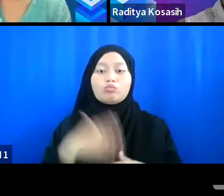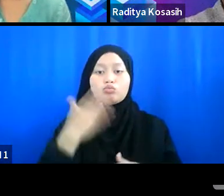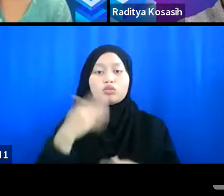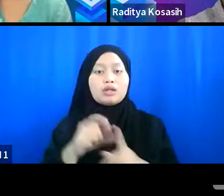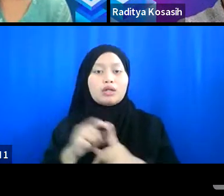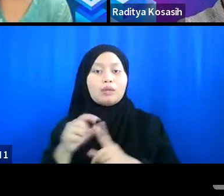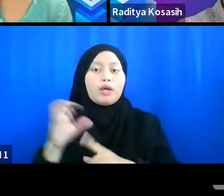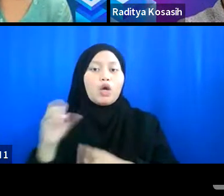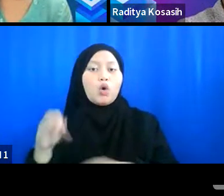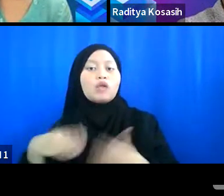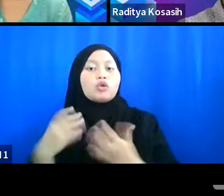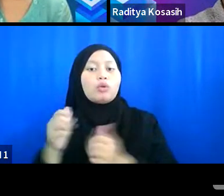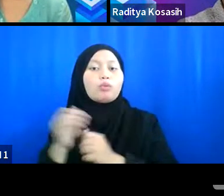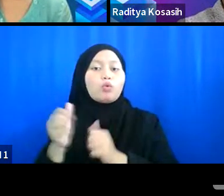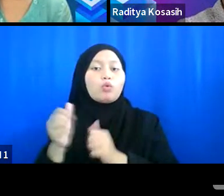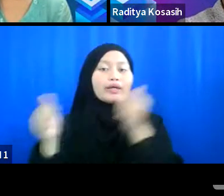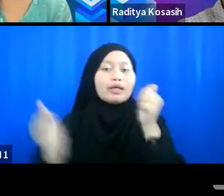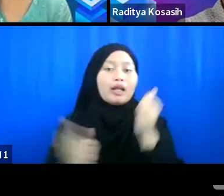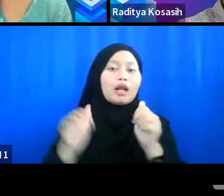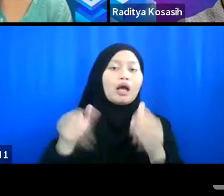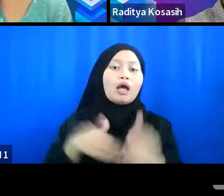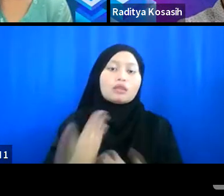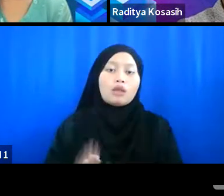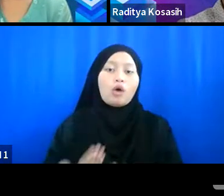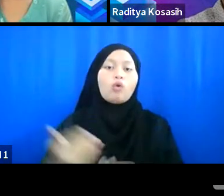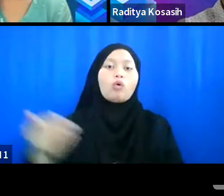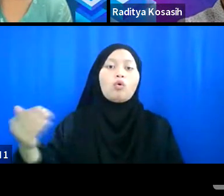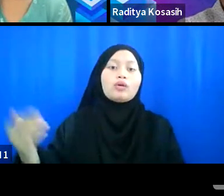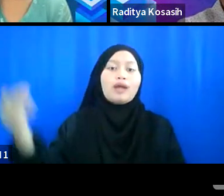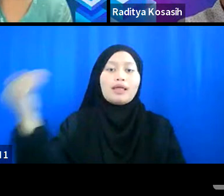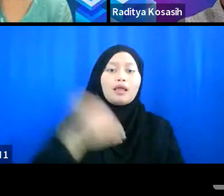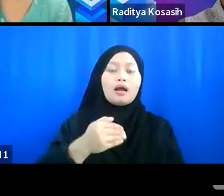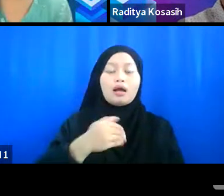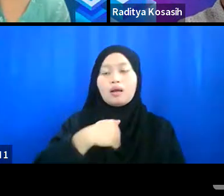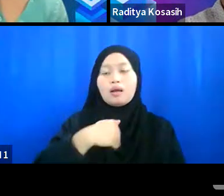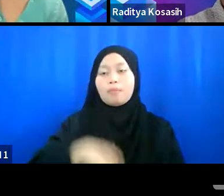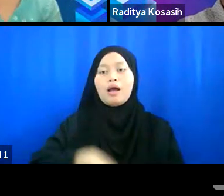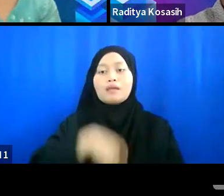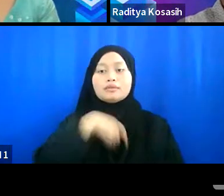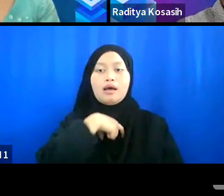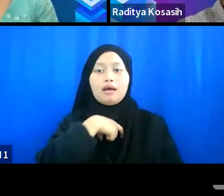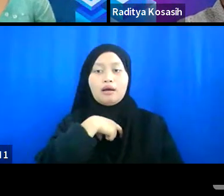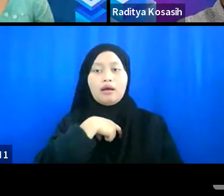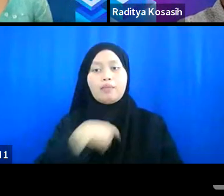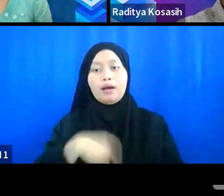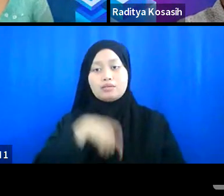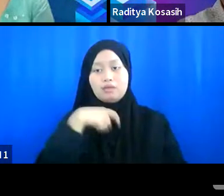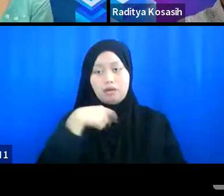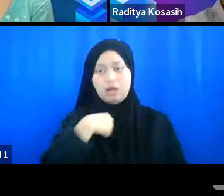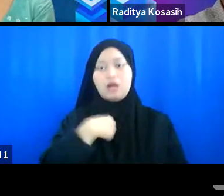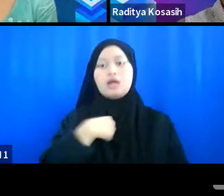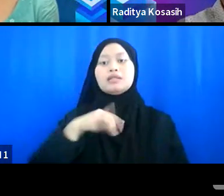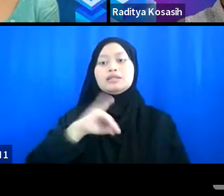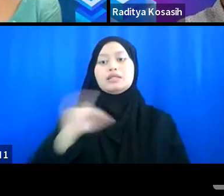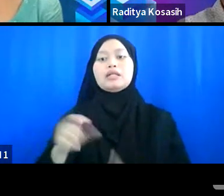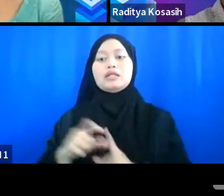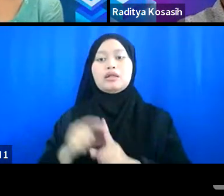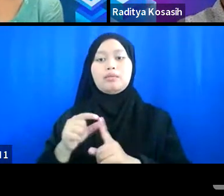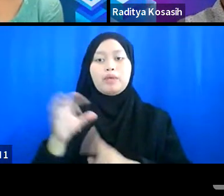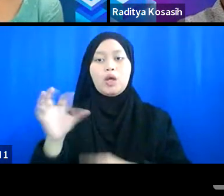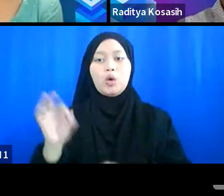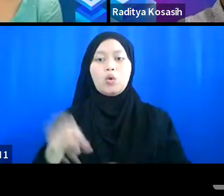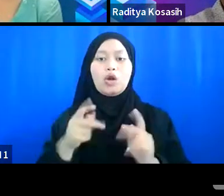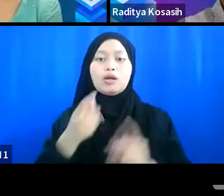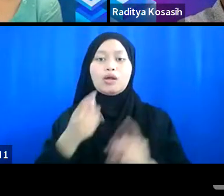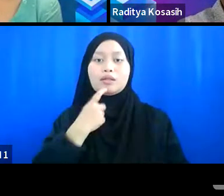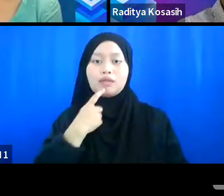nanti dia perwakilan atau mereka belum bisa Kuasa hukumnya sebagai videonya Nah kalau terkait hakun ini